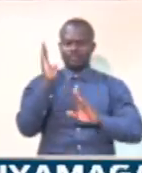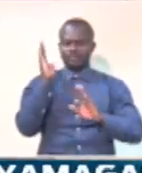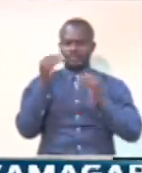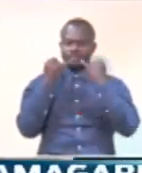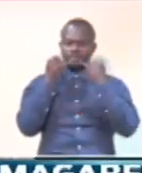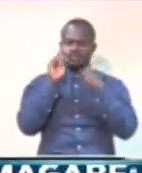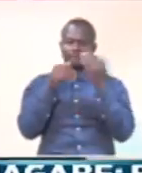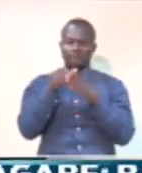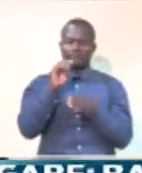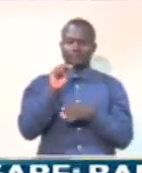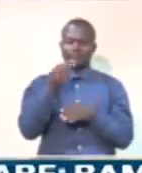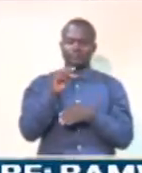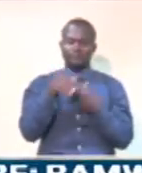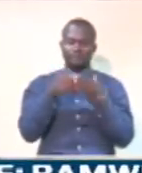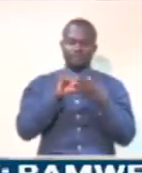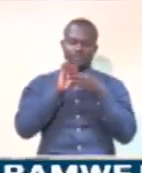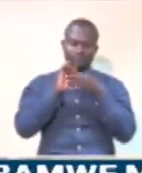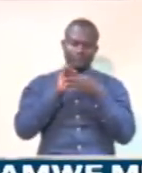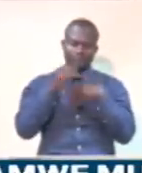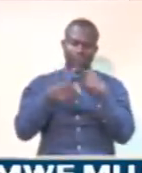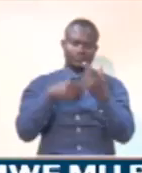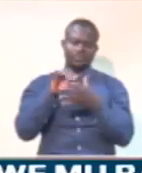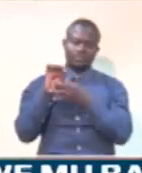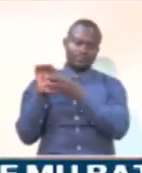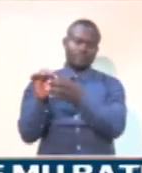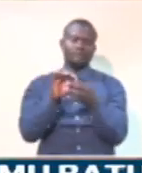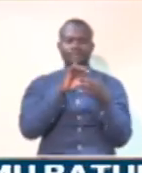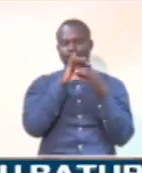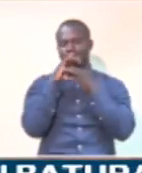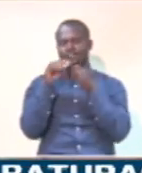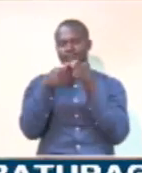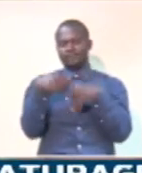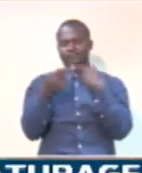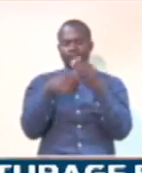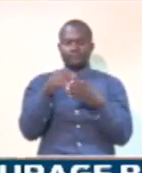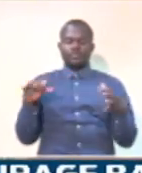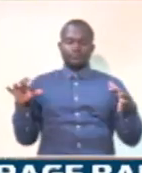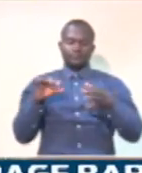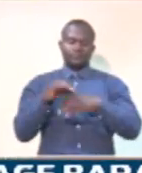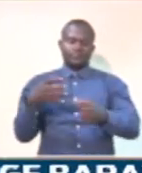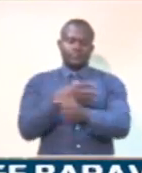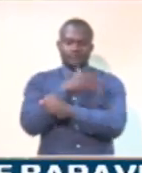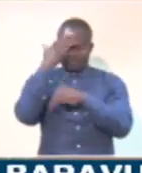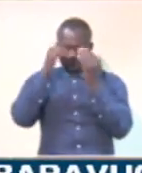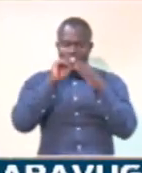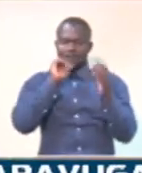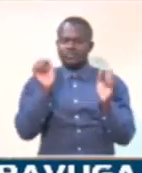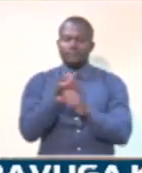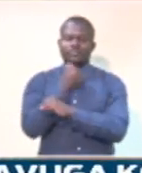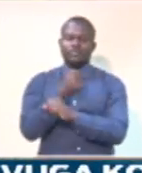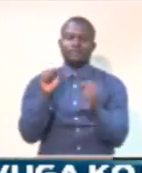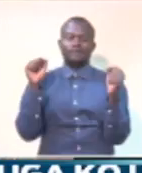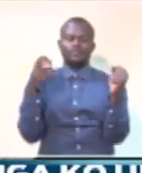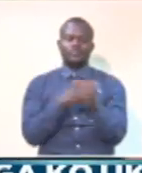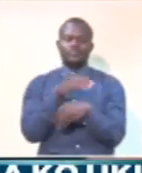nabwira abanyamuhima ni ubufatanye no gukomeza kunoza ubufatanye gukomeza guhuza imbaraga kuko ntabwo umuntu yakwishoboza